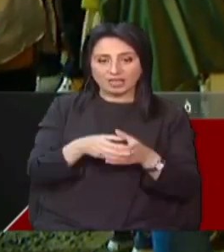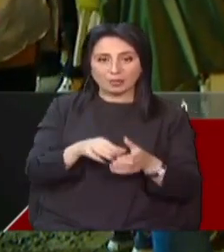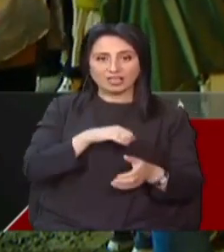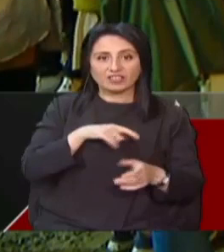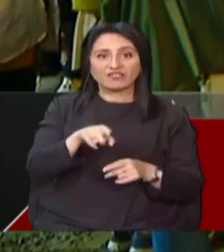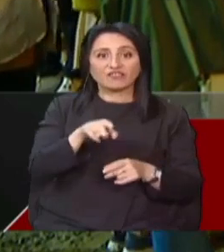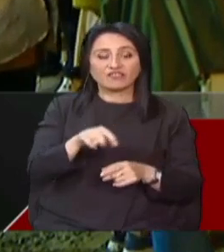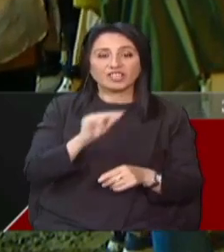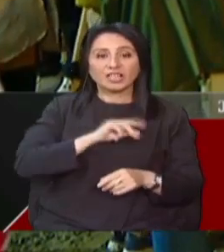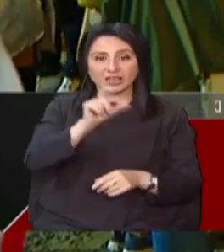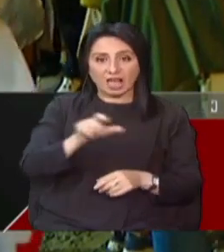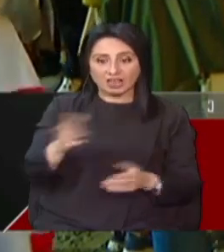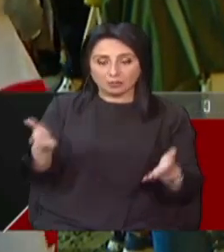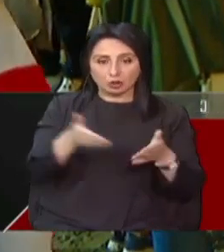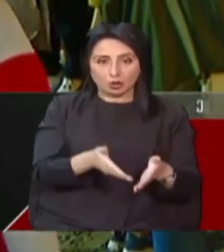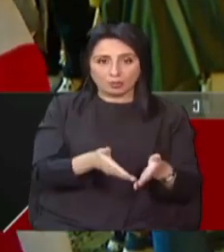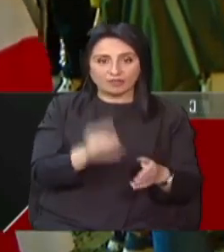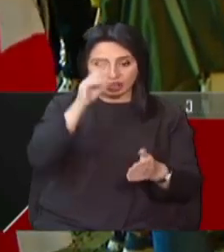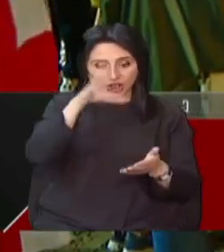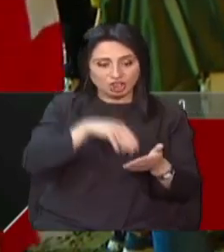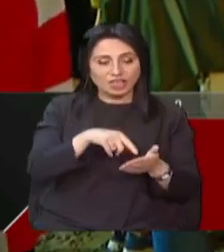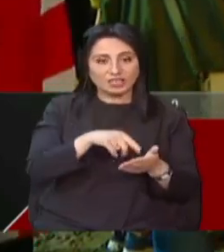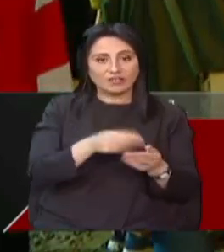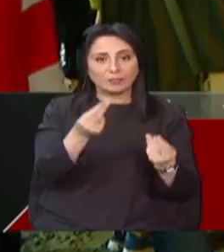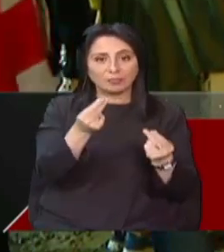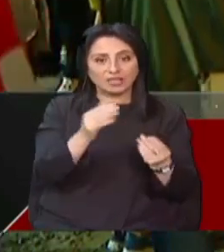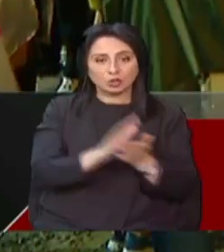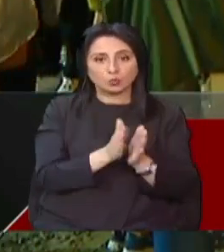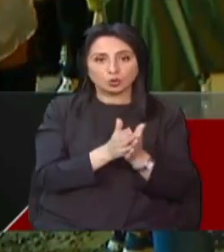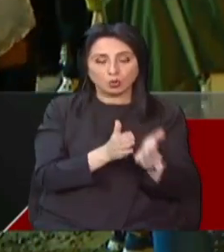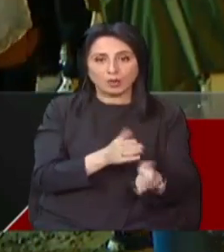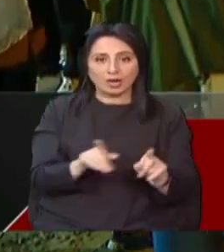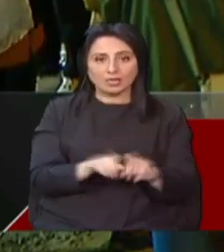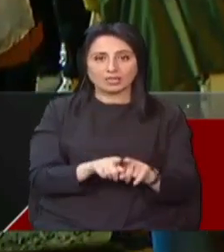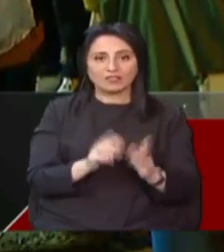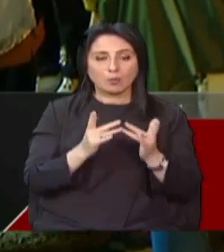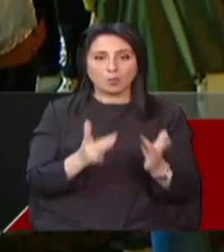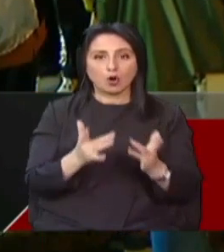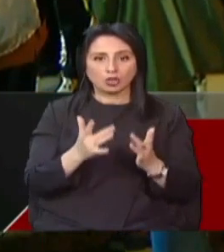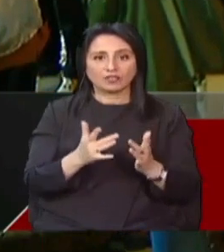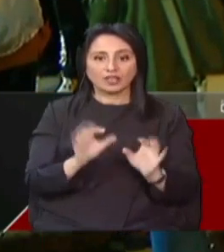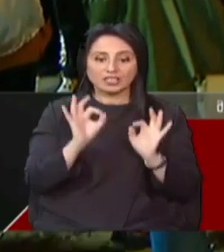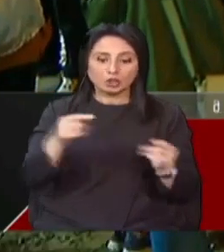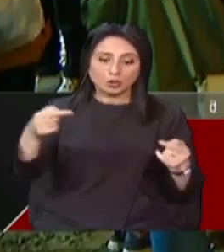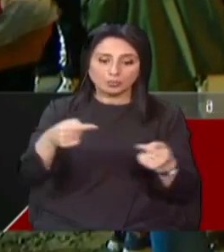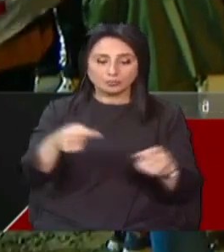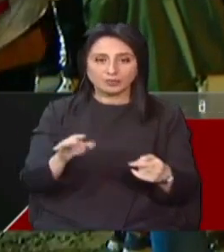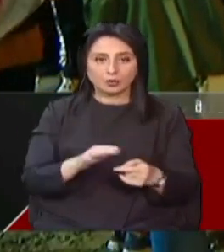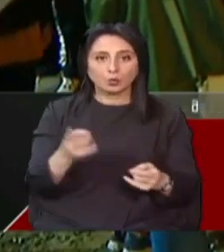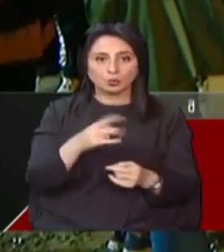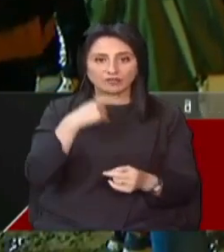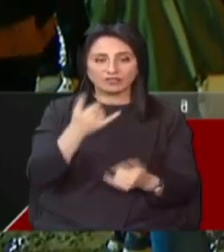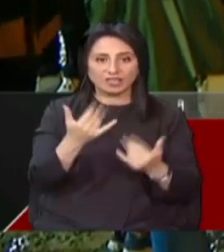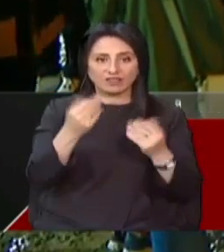თავად უშუალოდ თანამშრომლების მხრიდან და შეისწავლონ როგორც ფინანსური მდგომარეობა, ისე მოთხოვნების რელევანტურობა, თუმცა უნდა ითქვას,